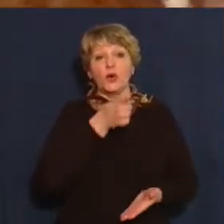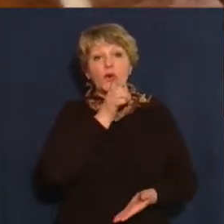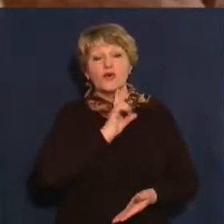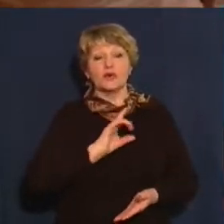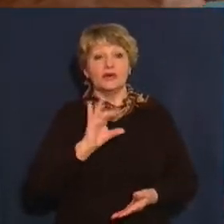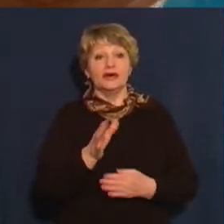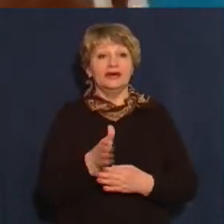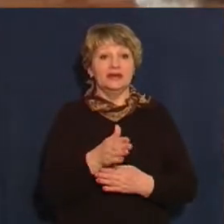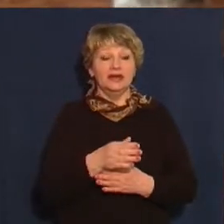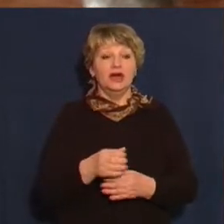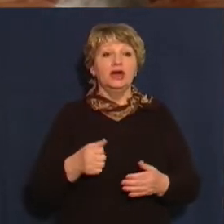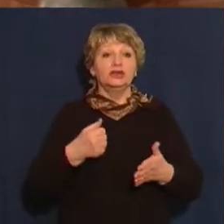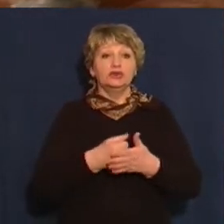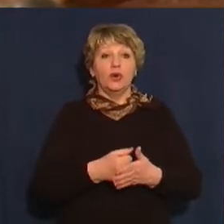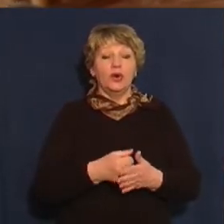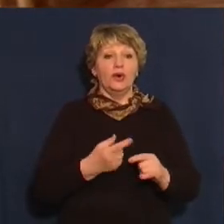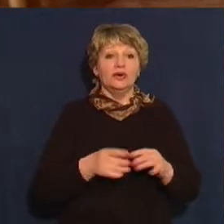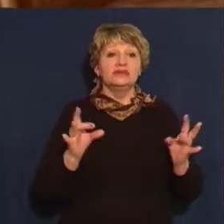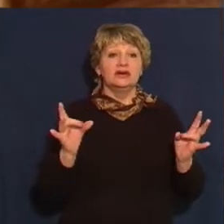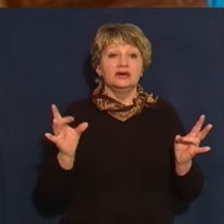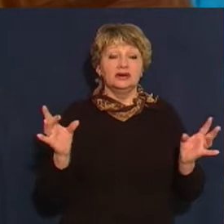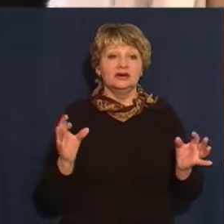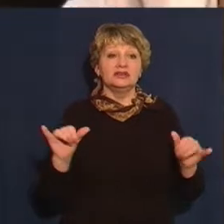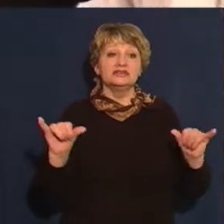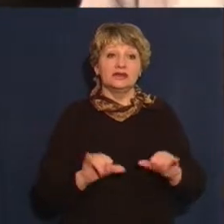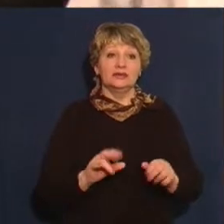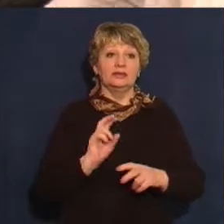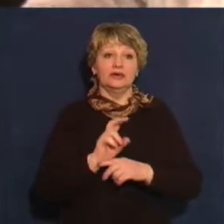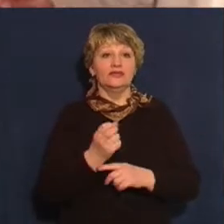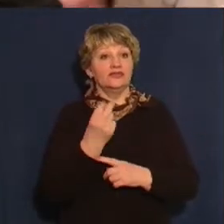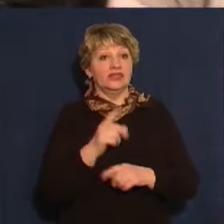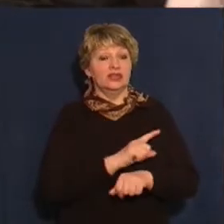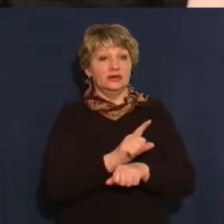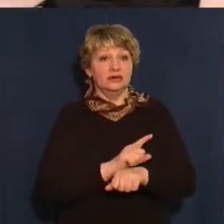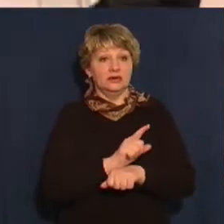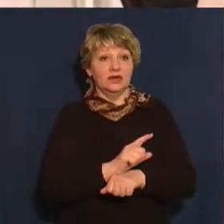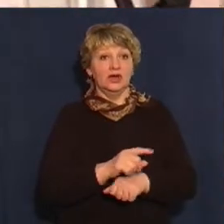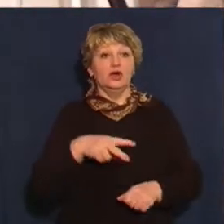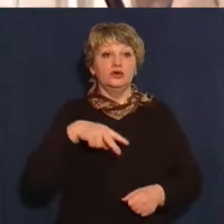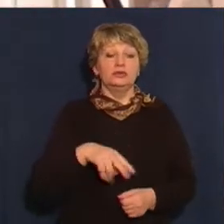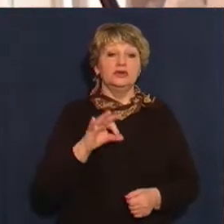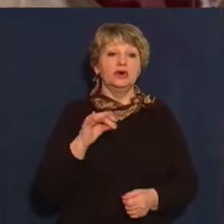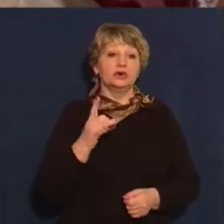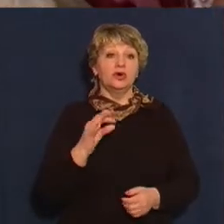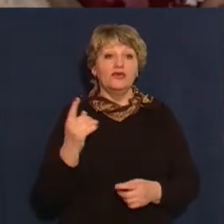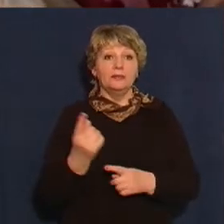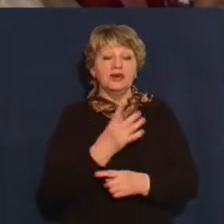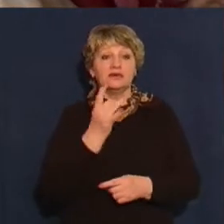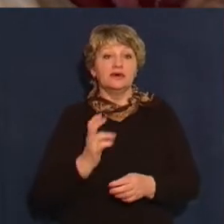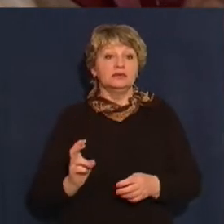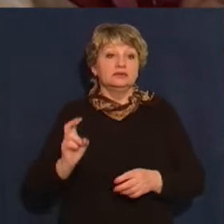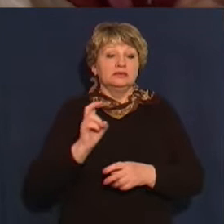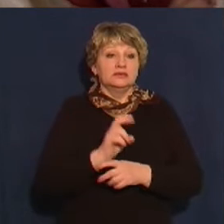На обід до соціальної їдальні жителі Золотоноші приходять на 12-ту годину. Людмила Орлова перший раз прийшла до Золотоніського